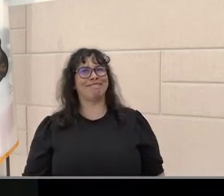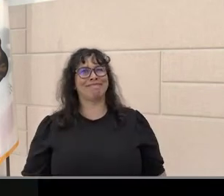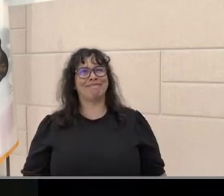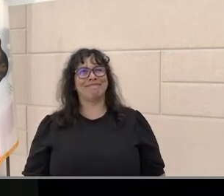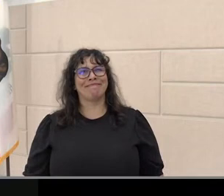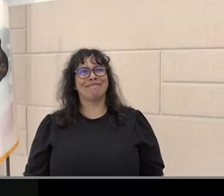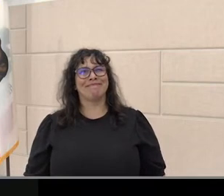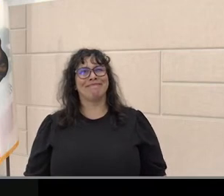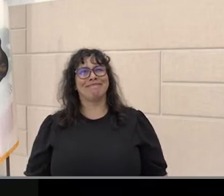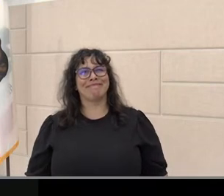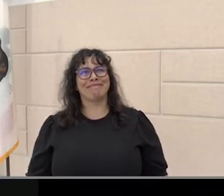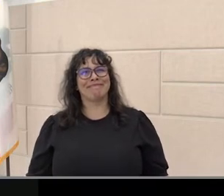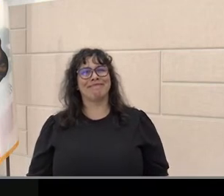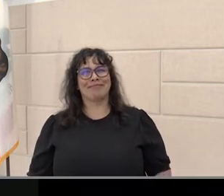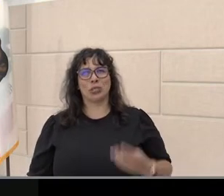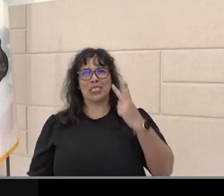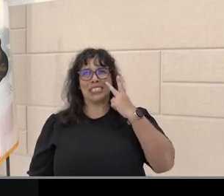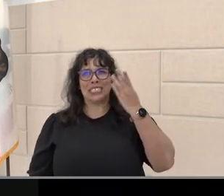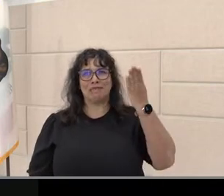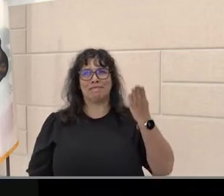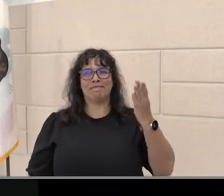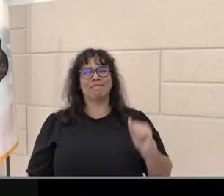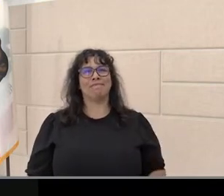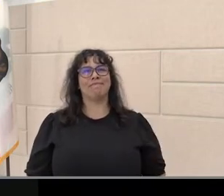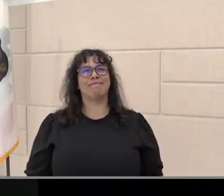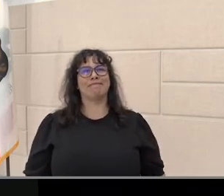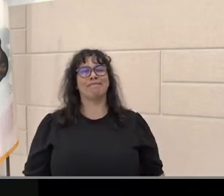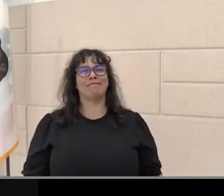ស់ក្រសួងអប់រំ District Long Beach